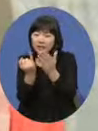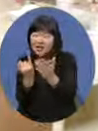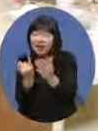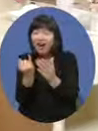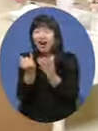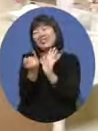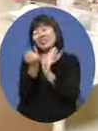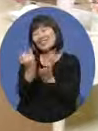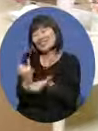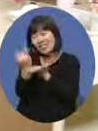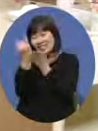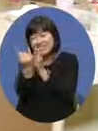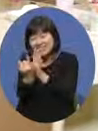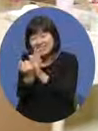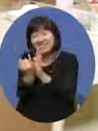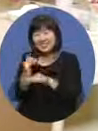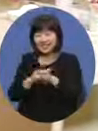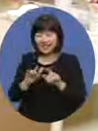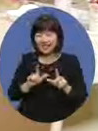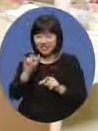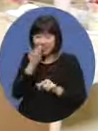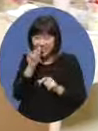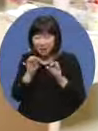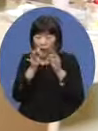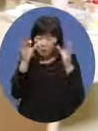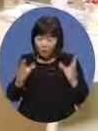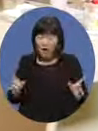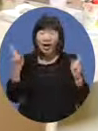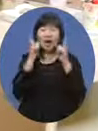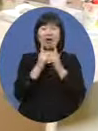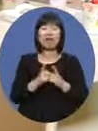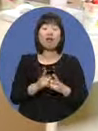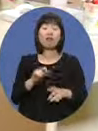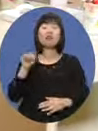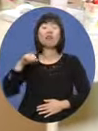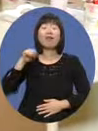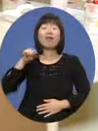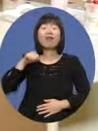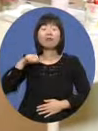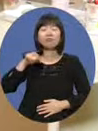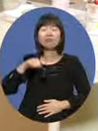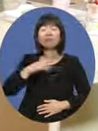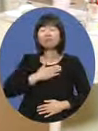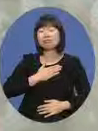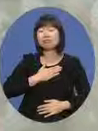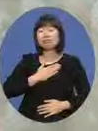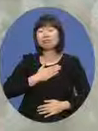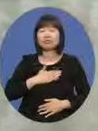형님, 잘 지내셨어요? 오랜만이에요. 뭐 그냥